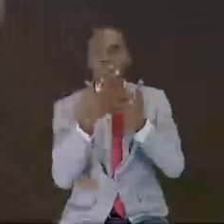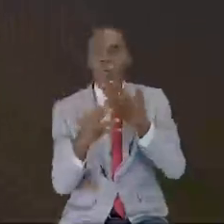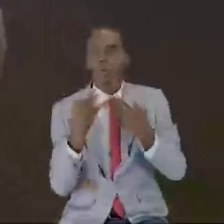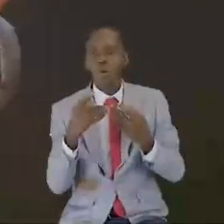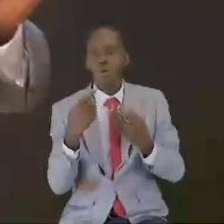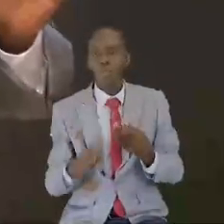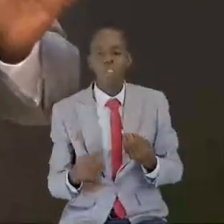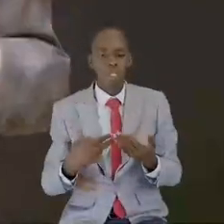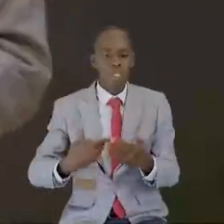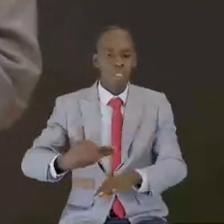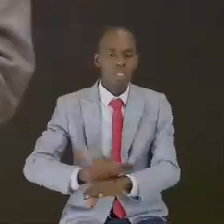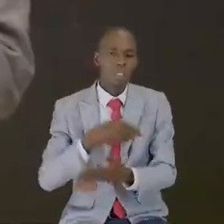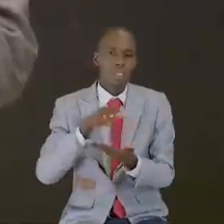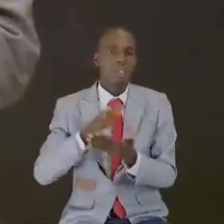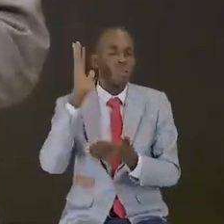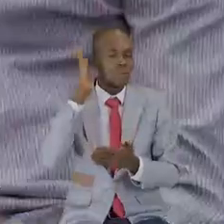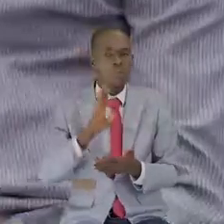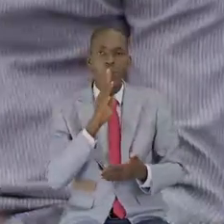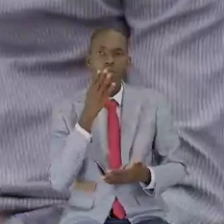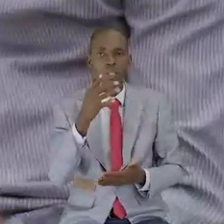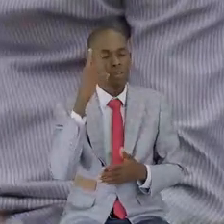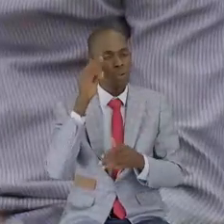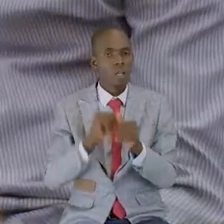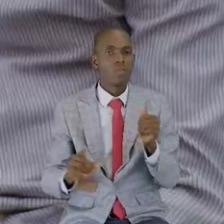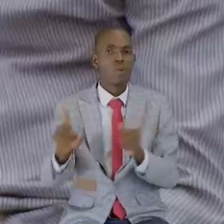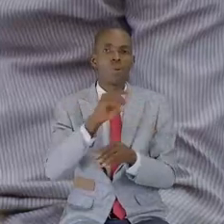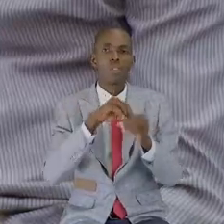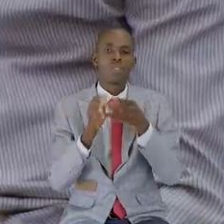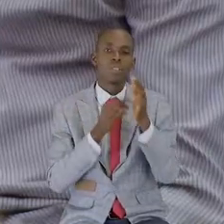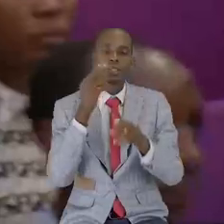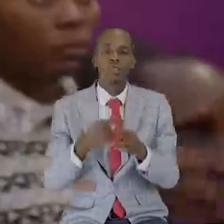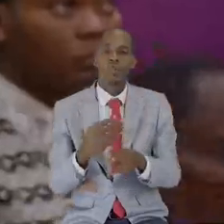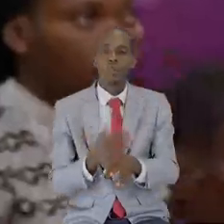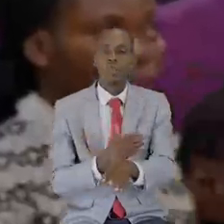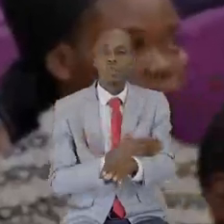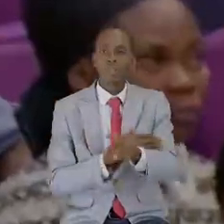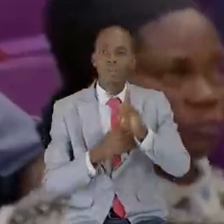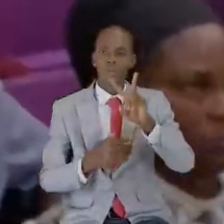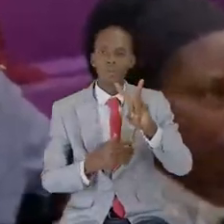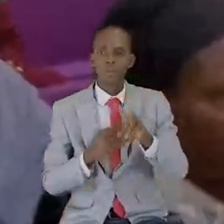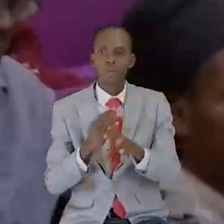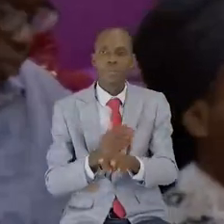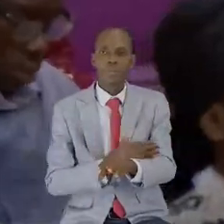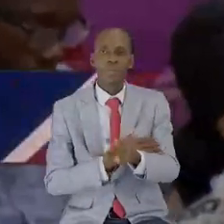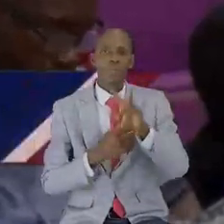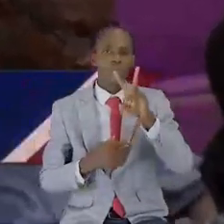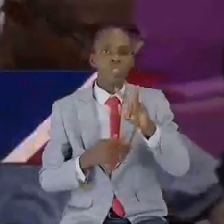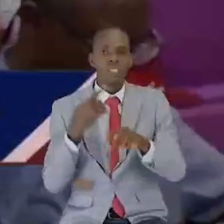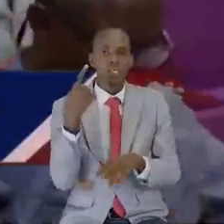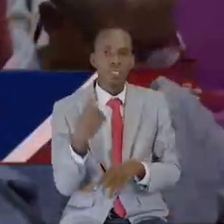l'agneau soit disponible pour chacun au nom de Jésus. Deuxième élément maintenant, le cœur du juste